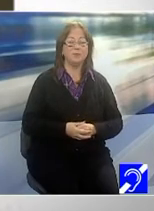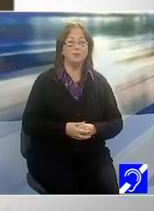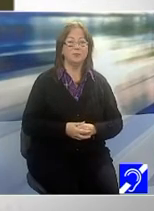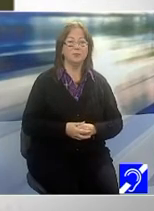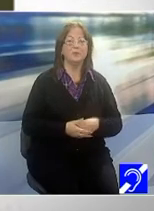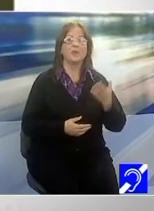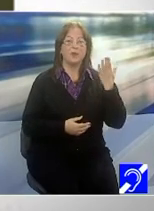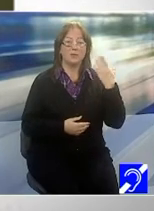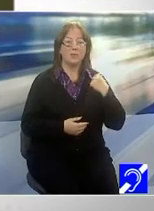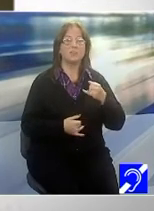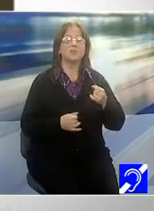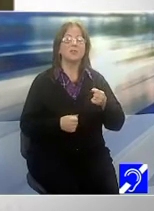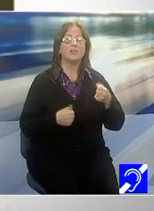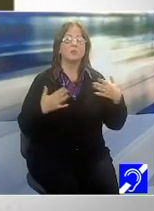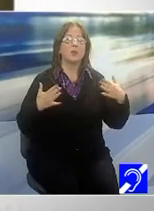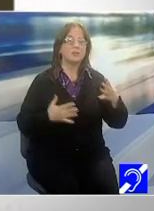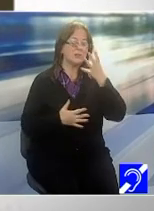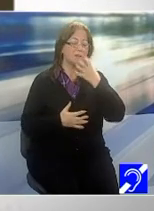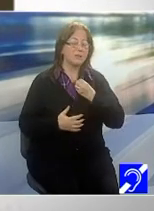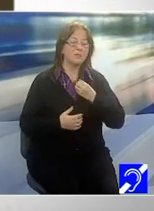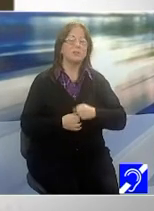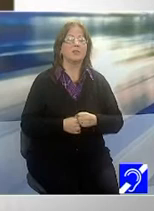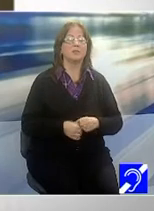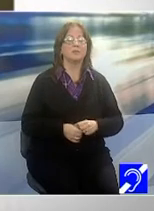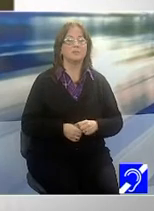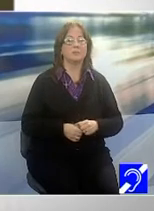A fost o tragedie îngrozitoare.